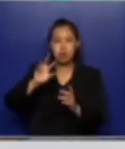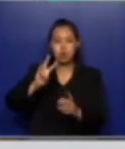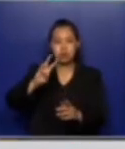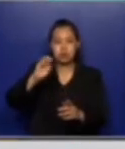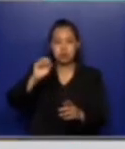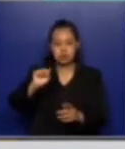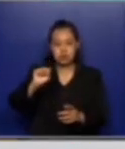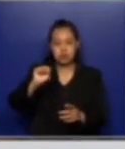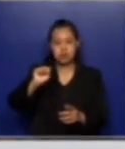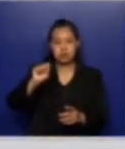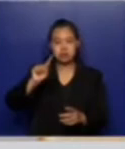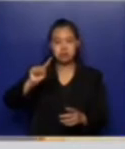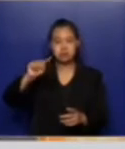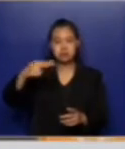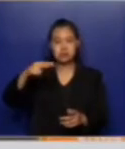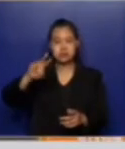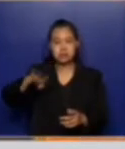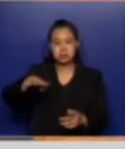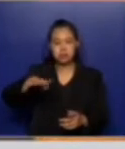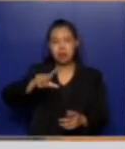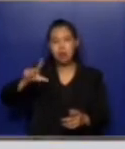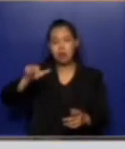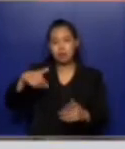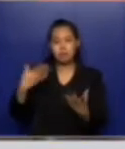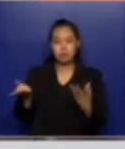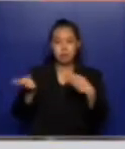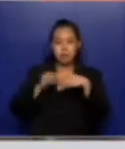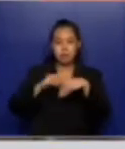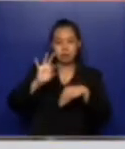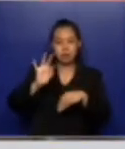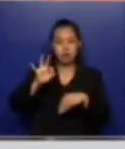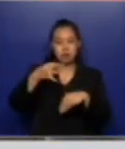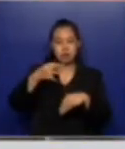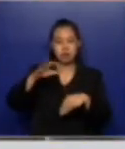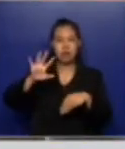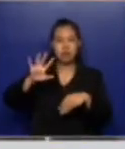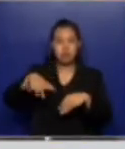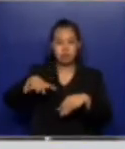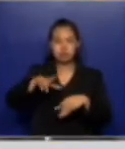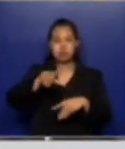614,000 กว่าล้านเพิ่มขึ้นจากปีที่แล้ว 95,000 กว่าล้าน